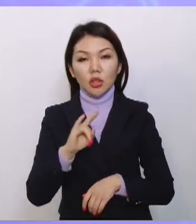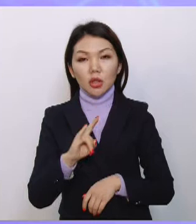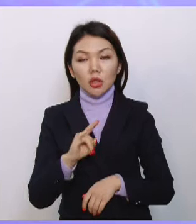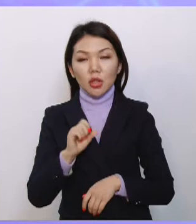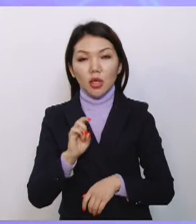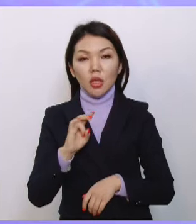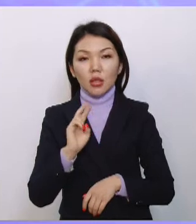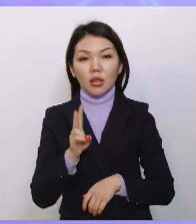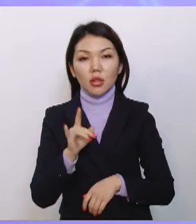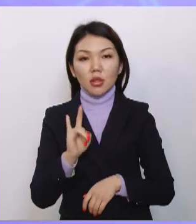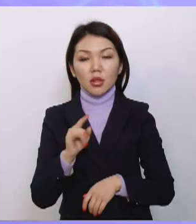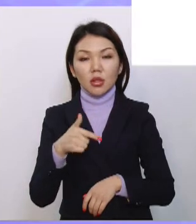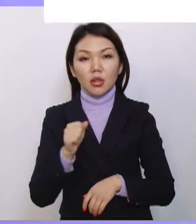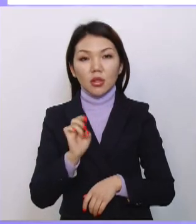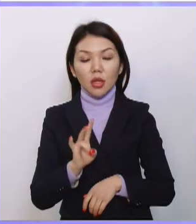кургатылат.